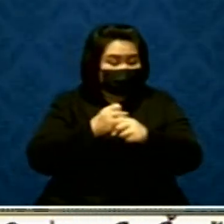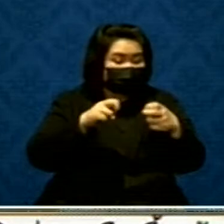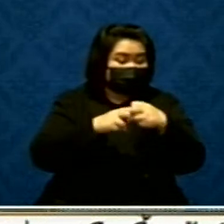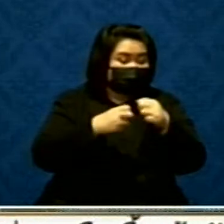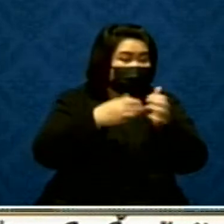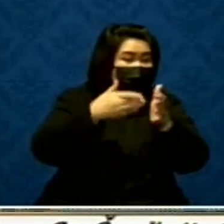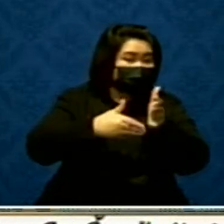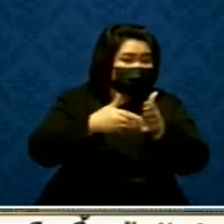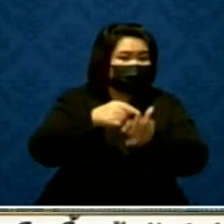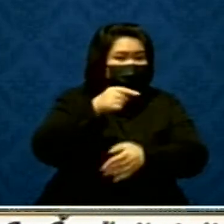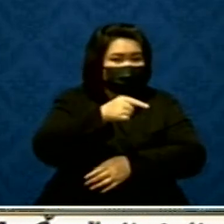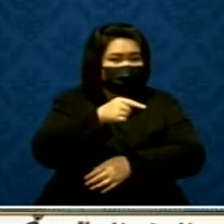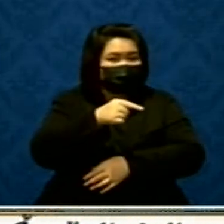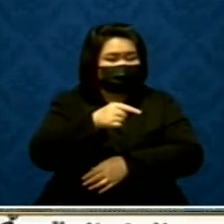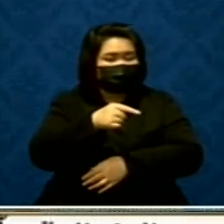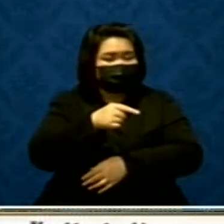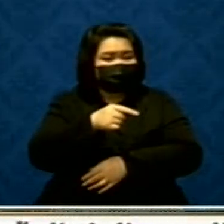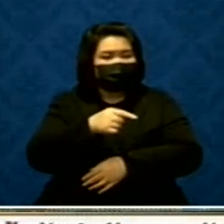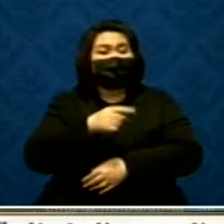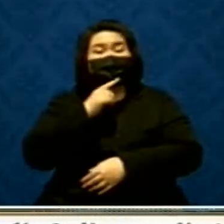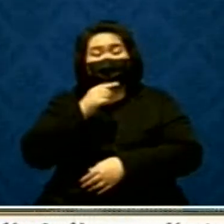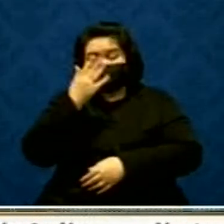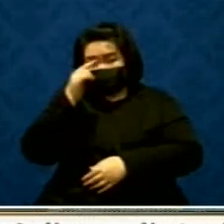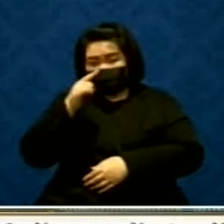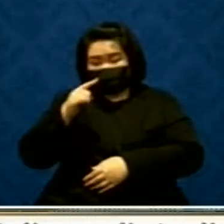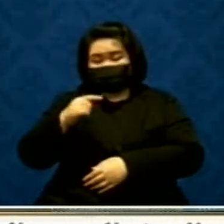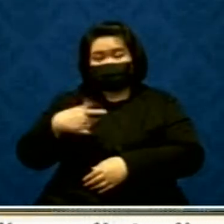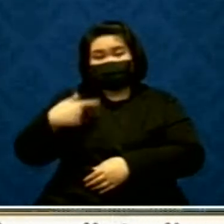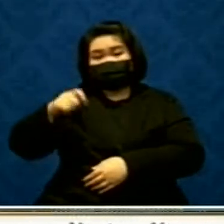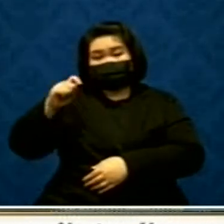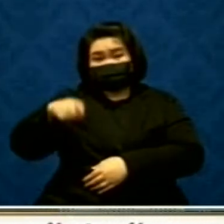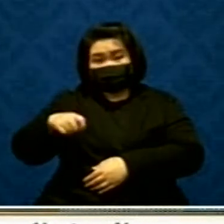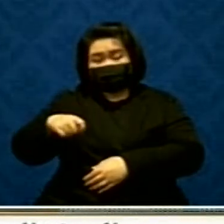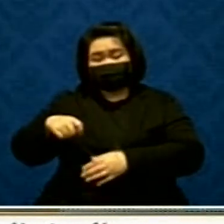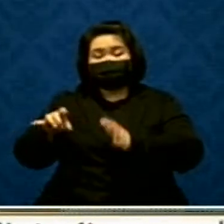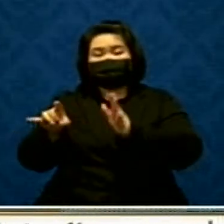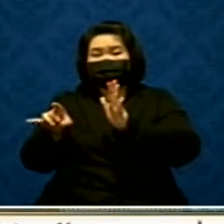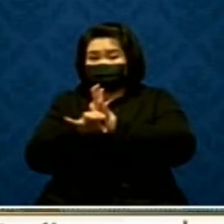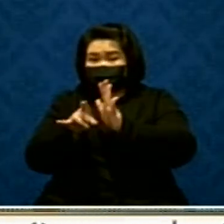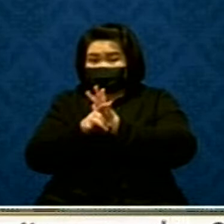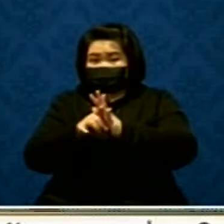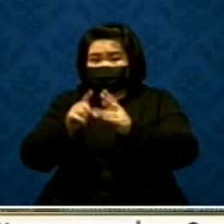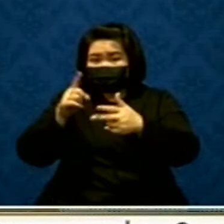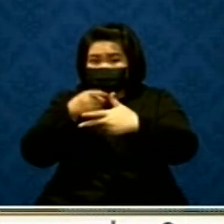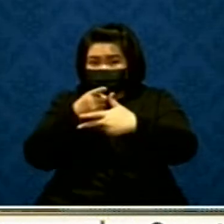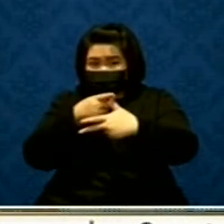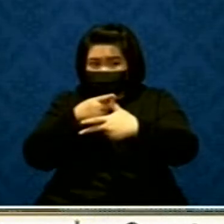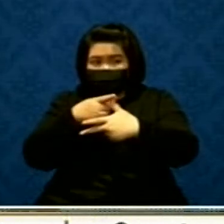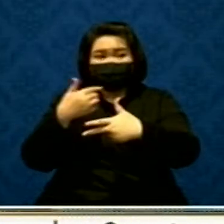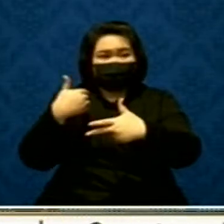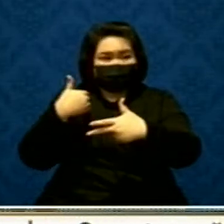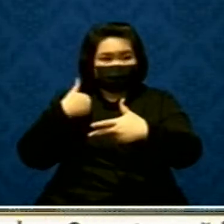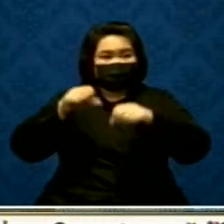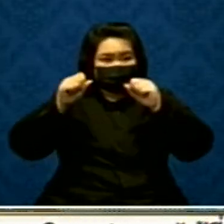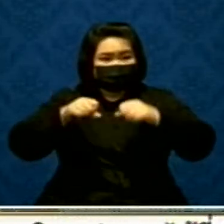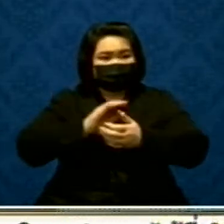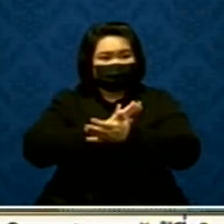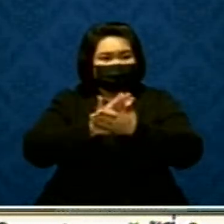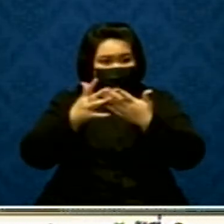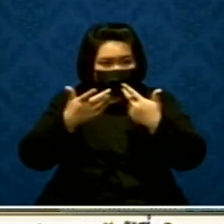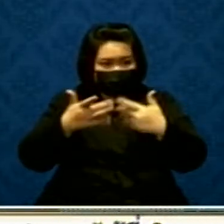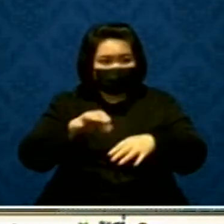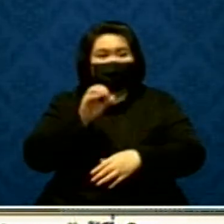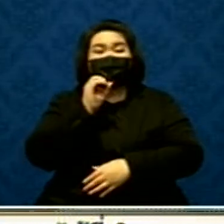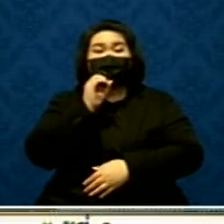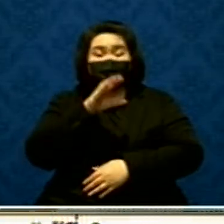าศาลฎีกานะครับได้อ่านคำพิพากษาเมื่อวันที่13มีนาคม2562นะครับให้มี